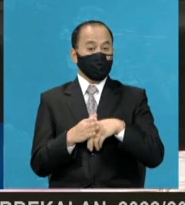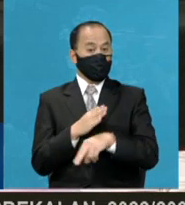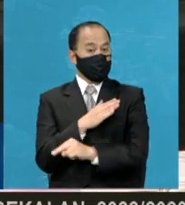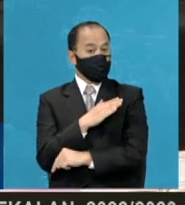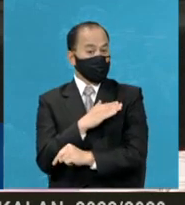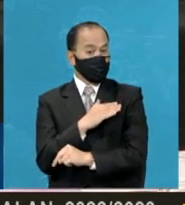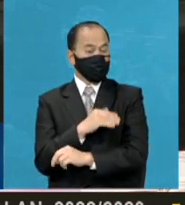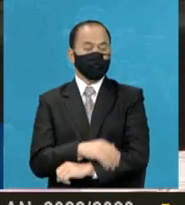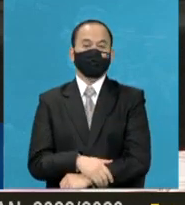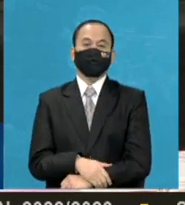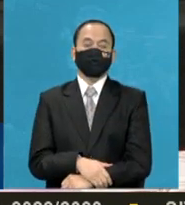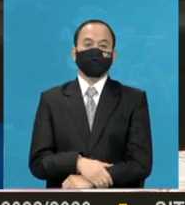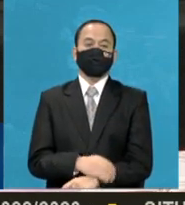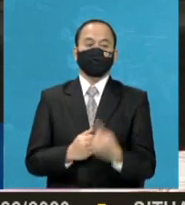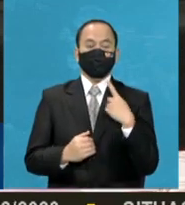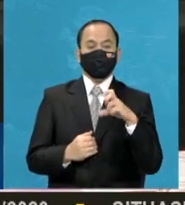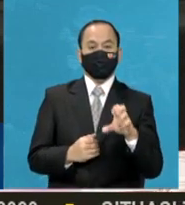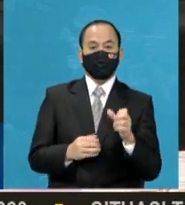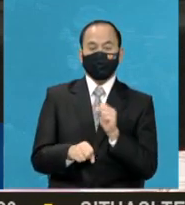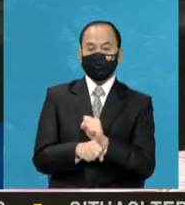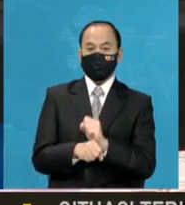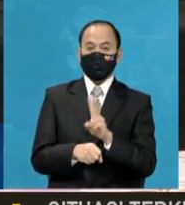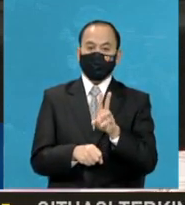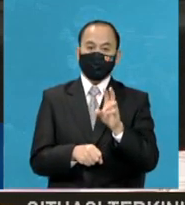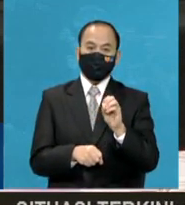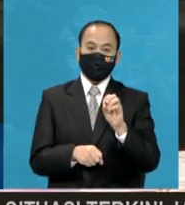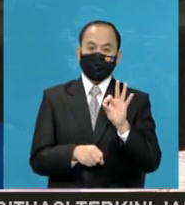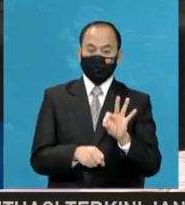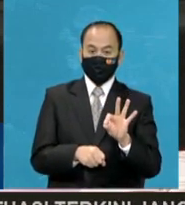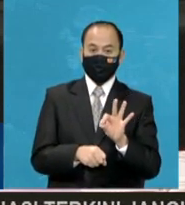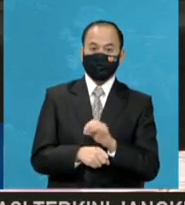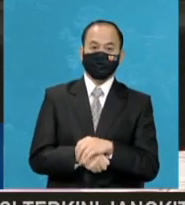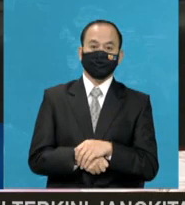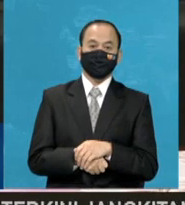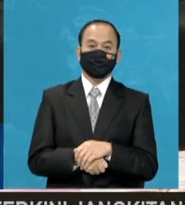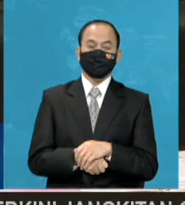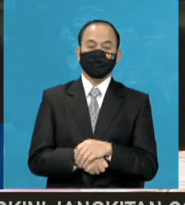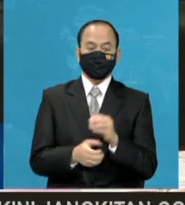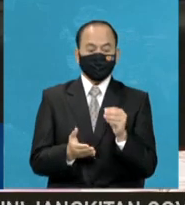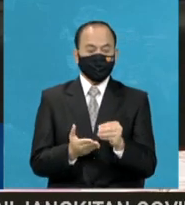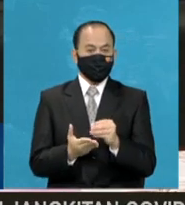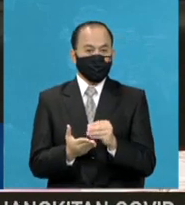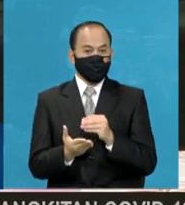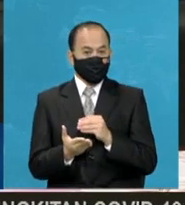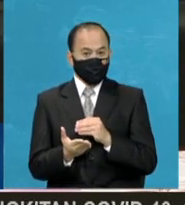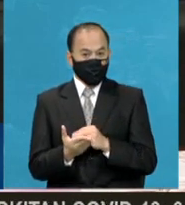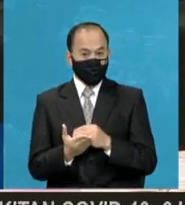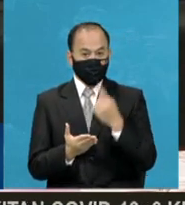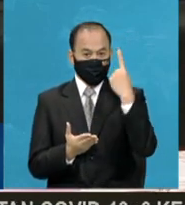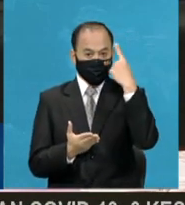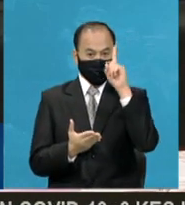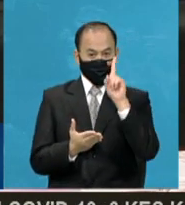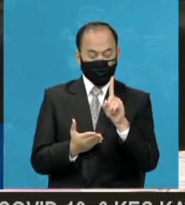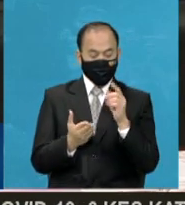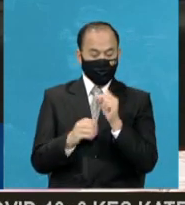ini perintah pekerjaan 2009 mempertunjukkan bagi seseorang